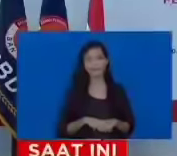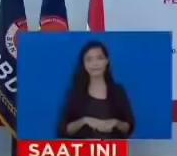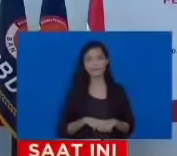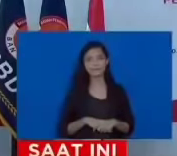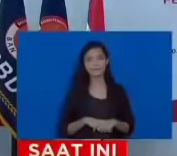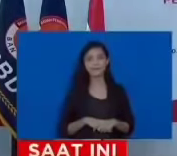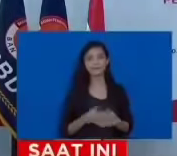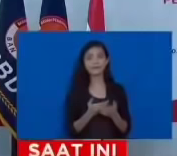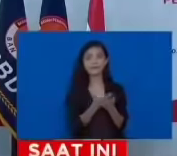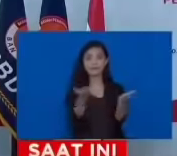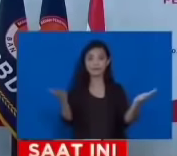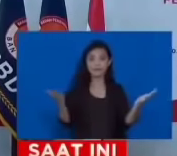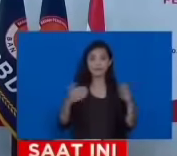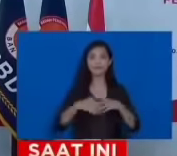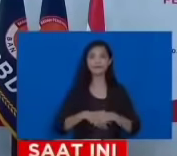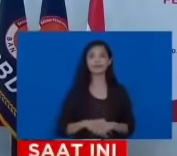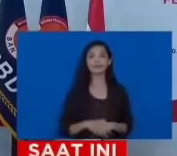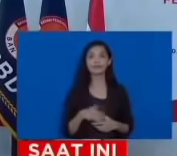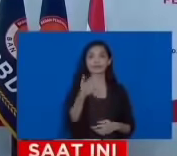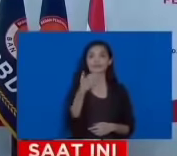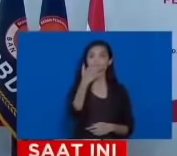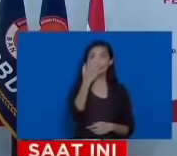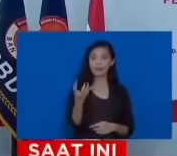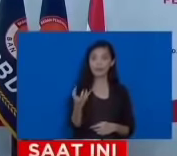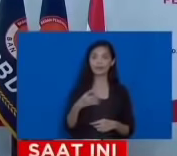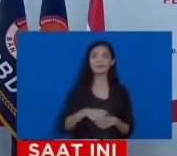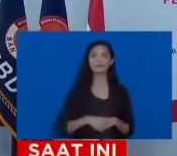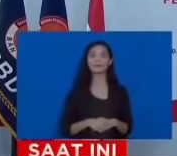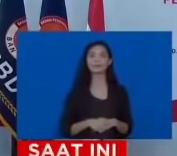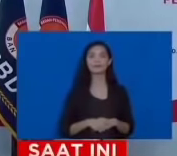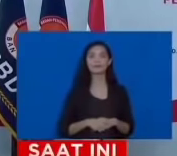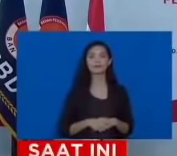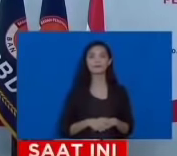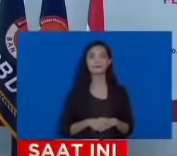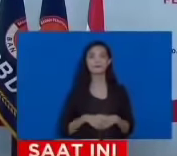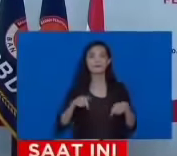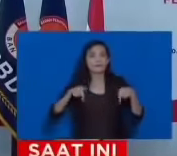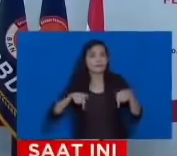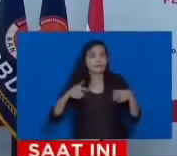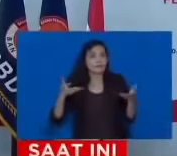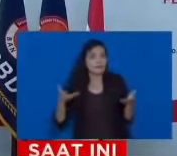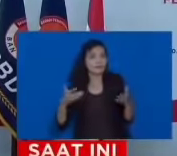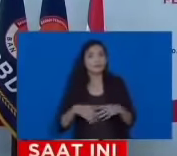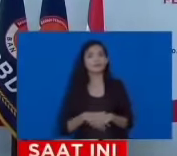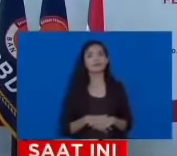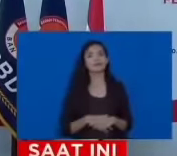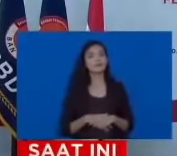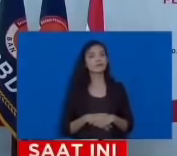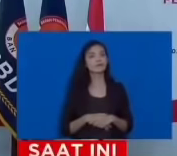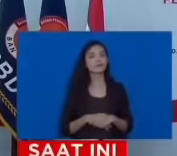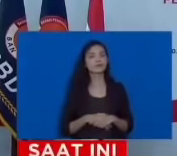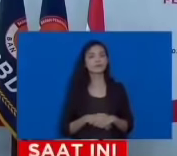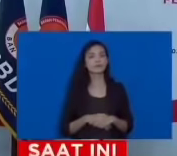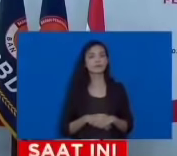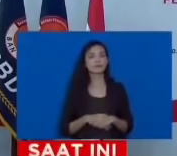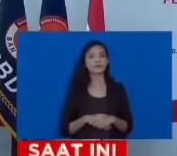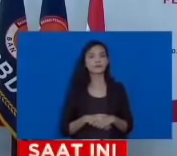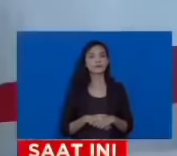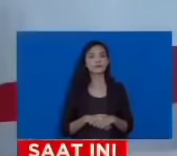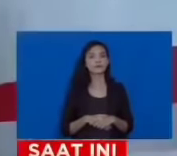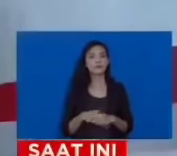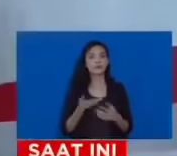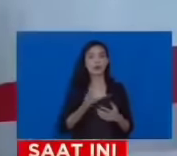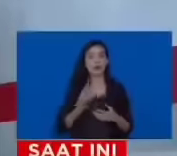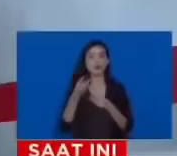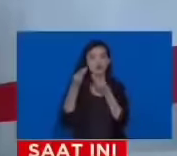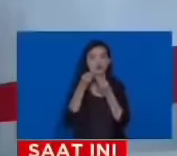Saudara-saudara sekalian, selamat sore. Pada kesempatan hari ini, kami akan